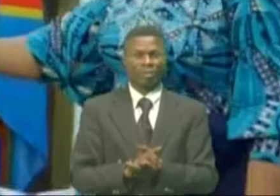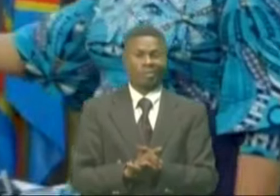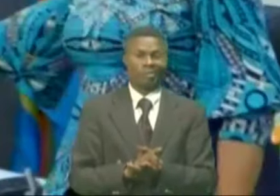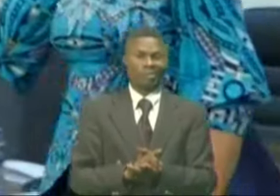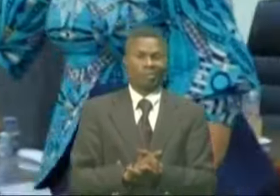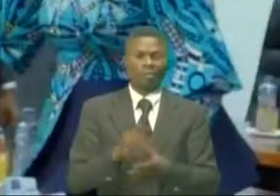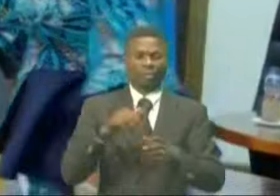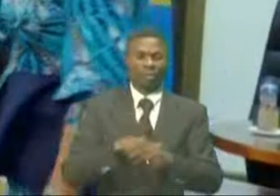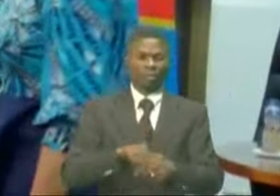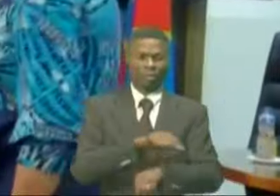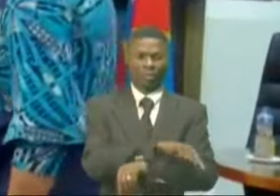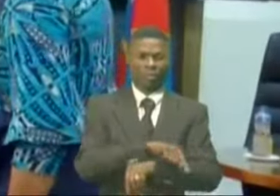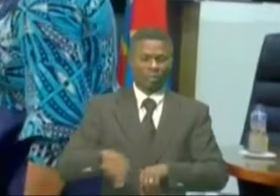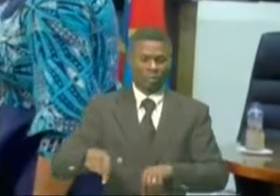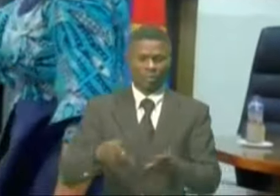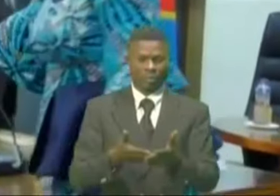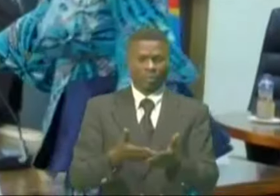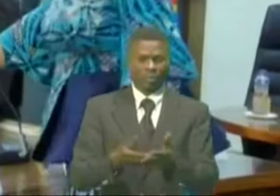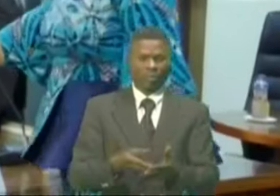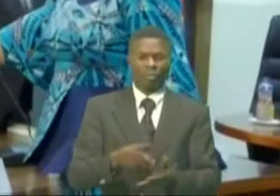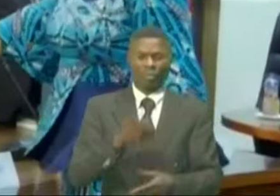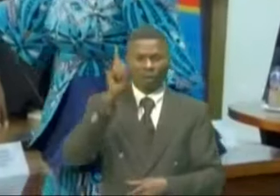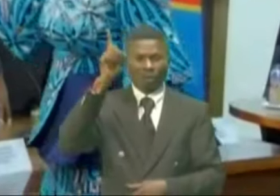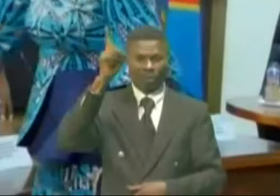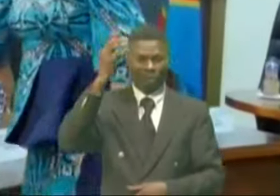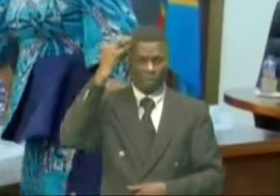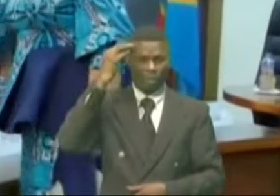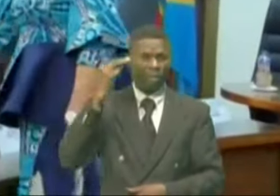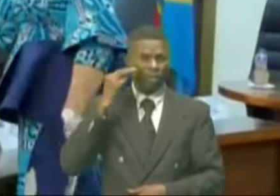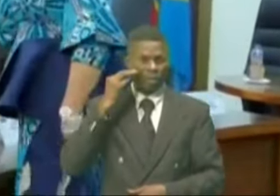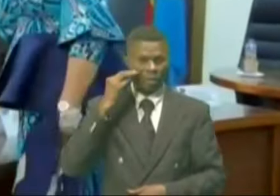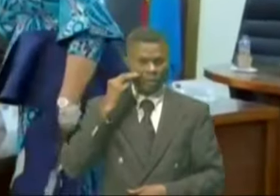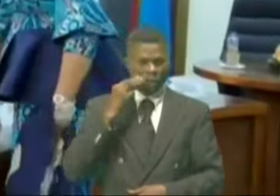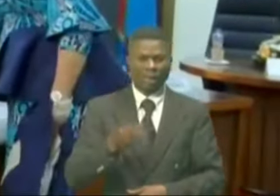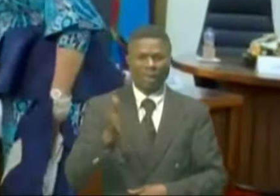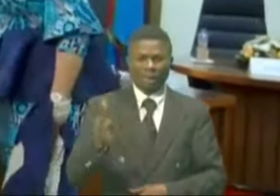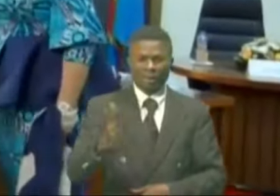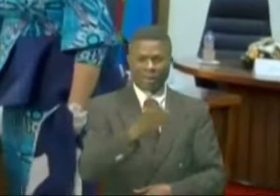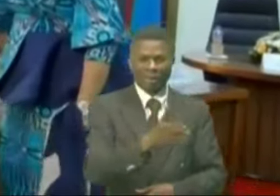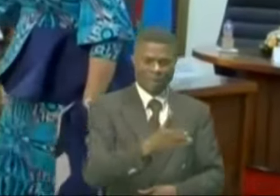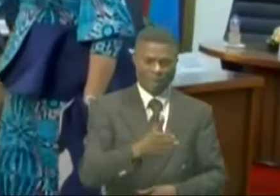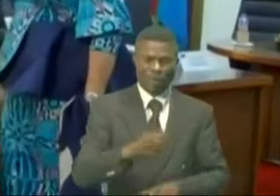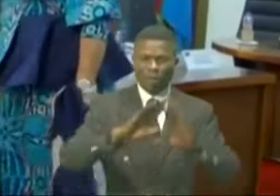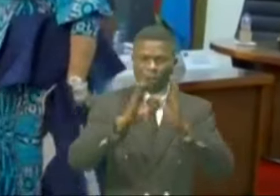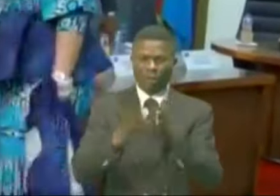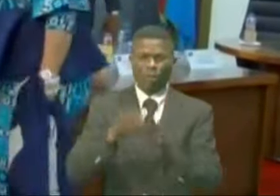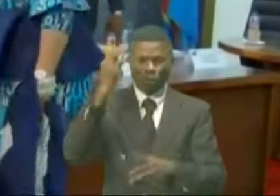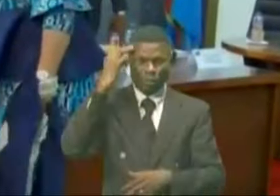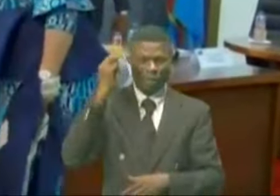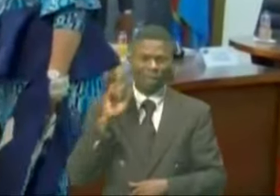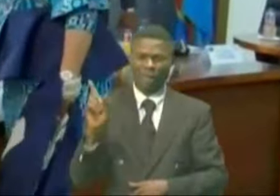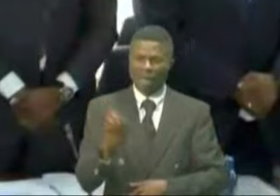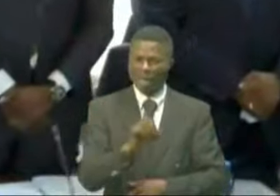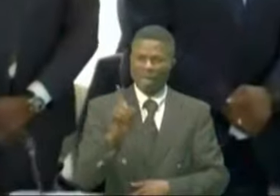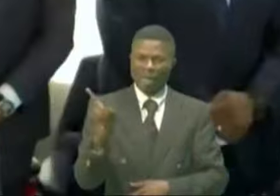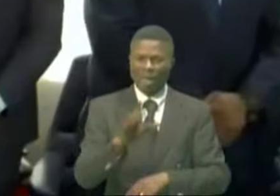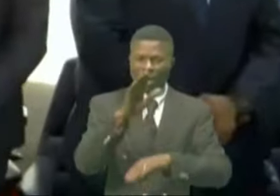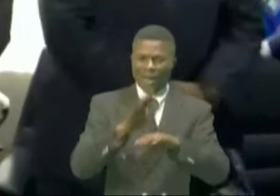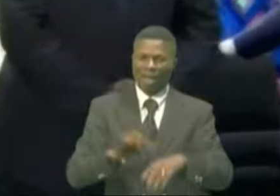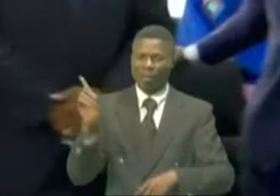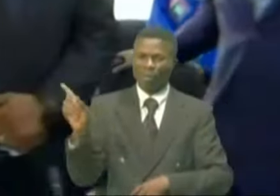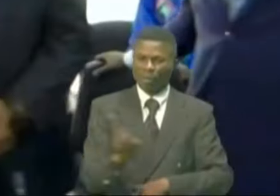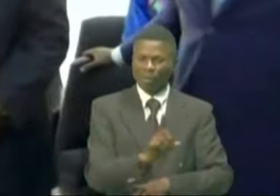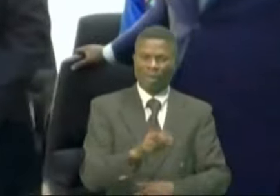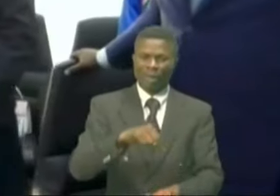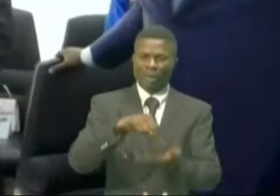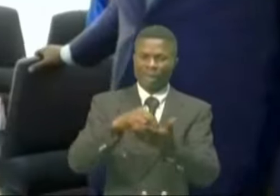Dans la salle du conseil, la première ministre tient à serrer la main à chaque membre de son équipe, appelant chacun à se